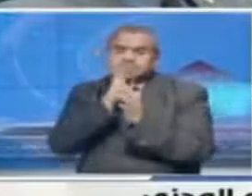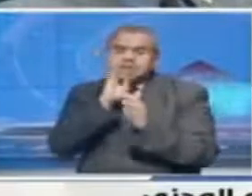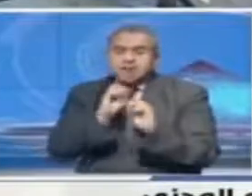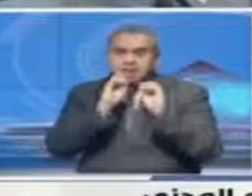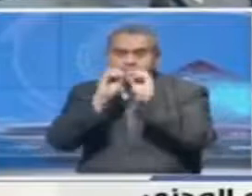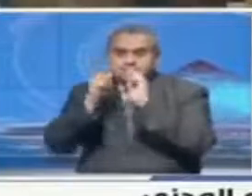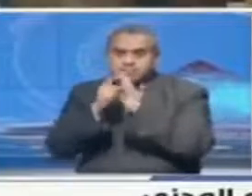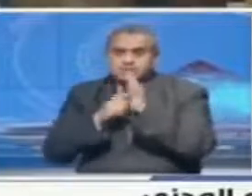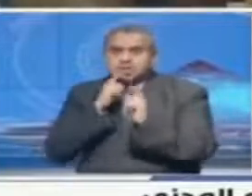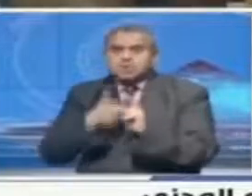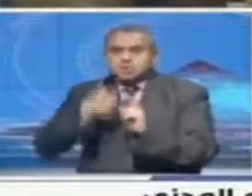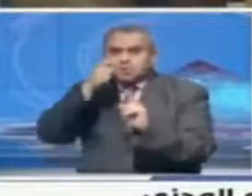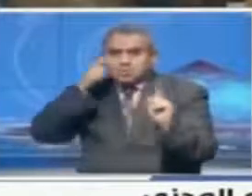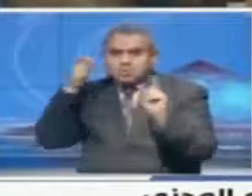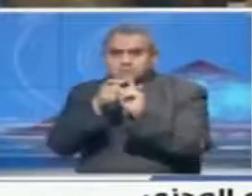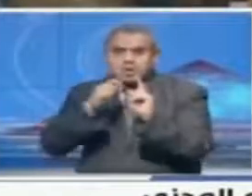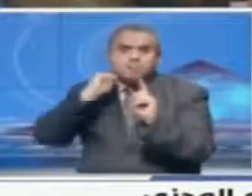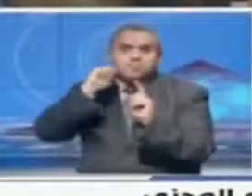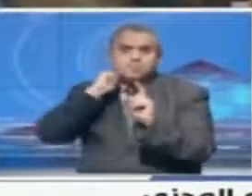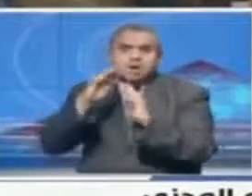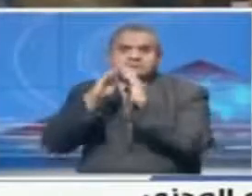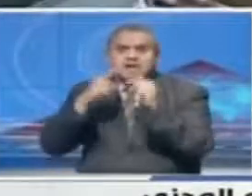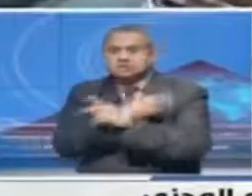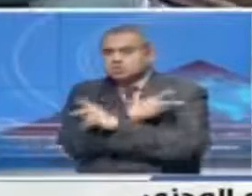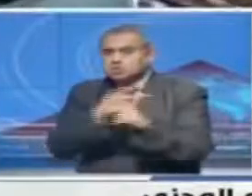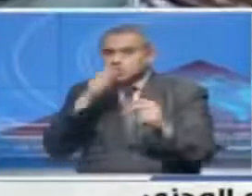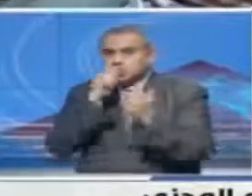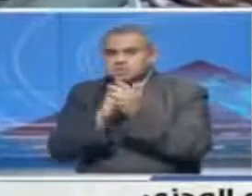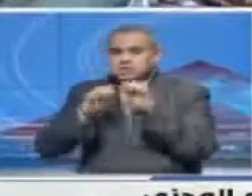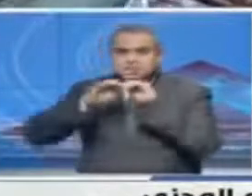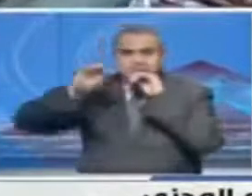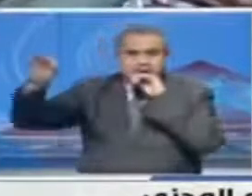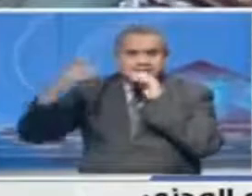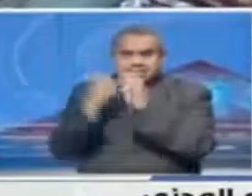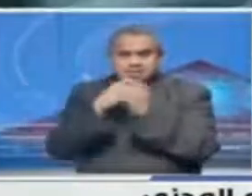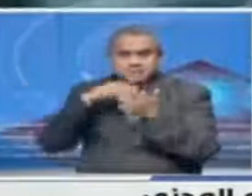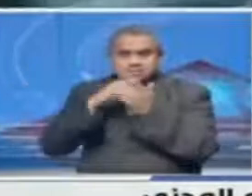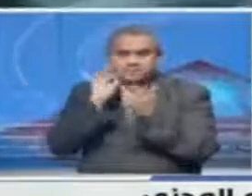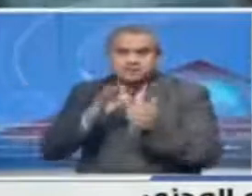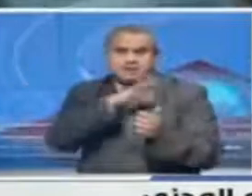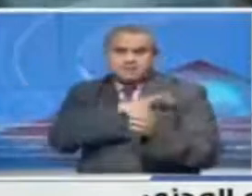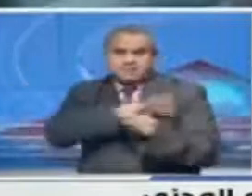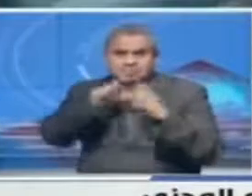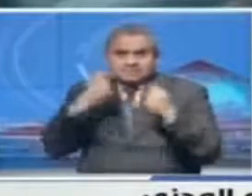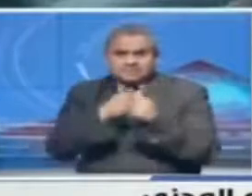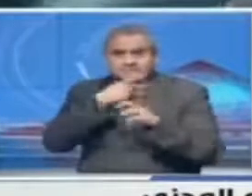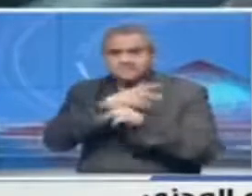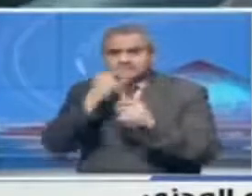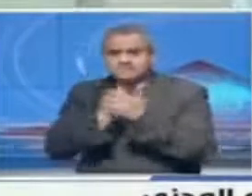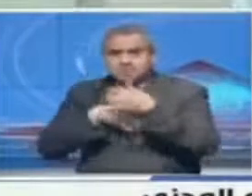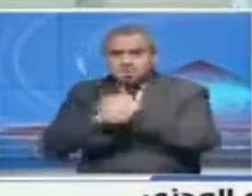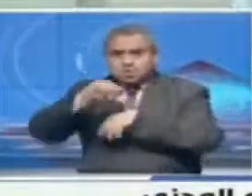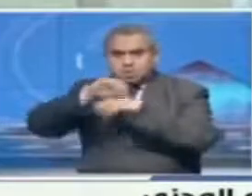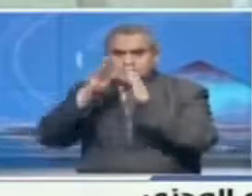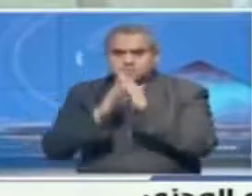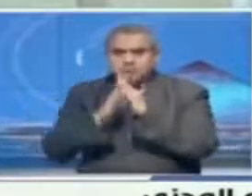كان التركيز على المحافظات كافة وبخاصة البعيدة منها للوصول إلى المستحقين في كافة ربوعي مصر.